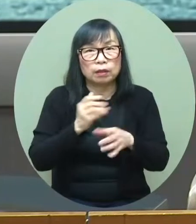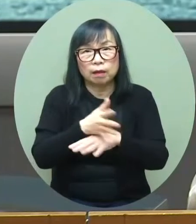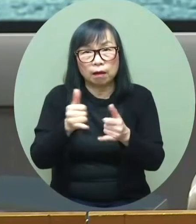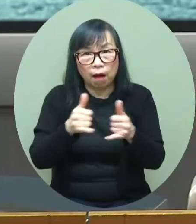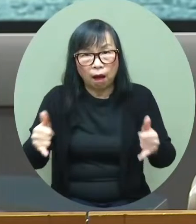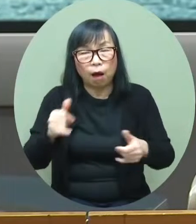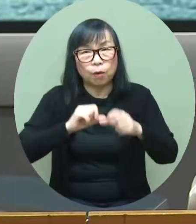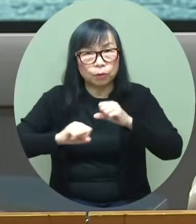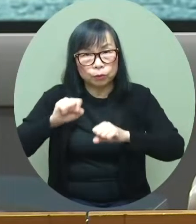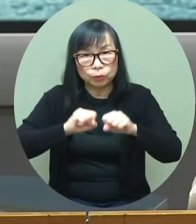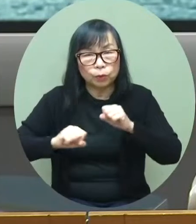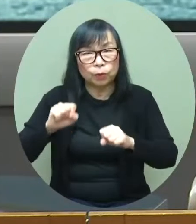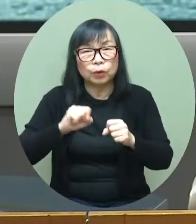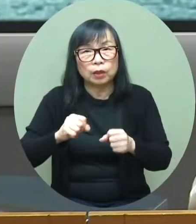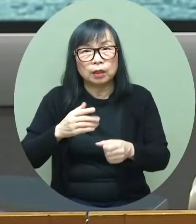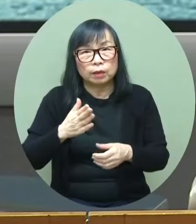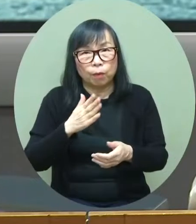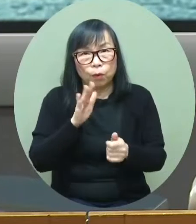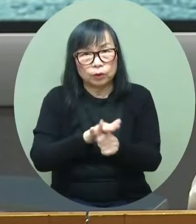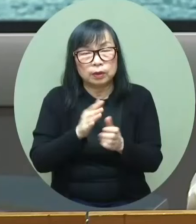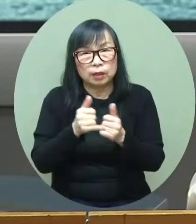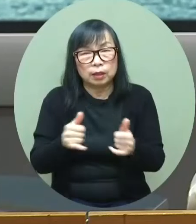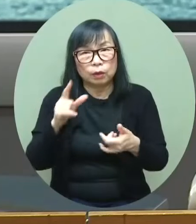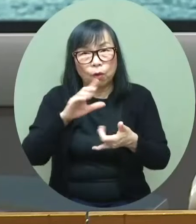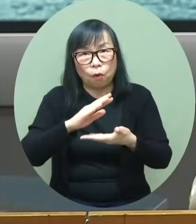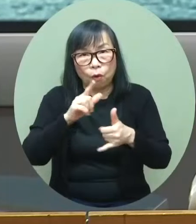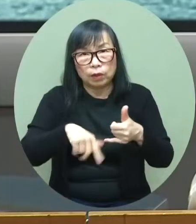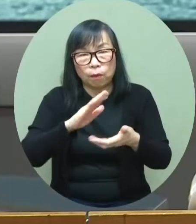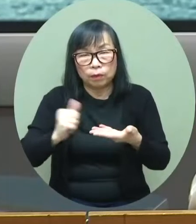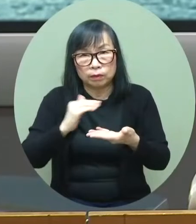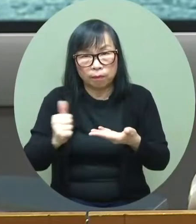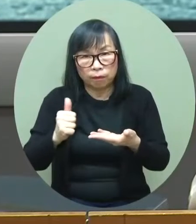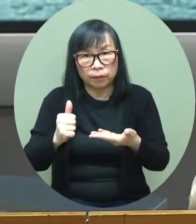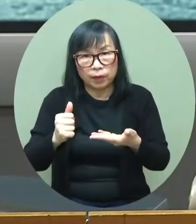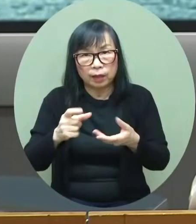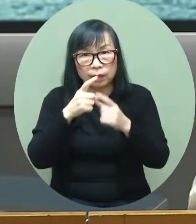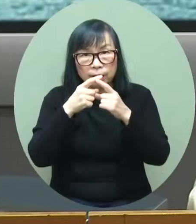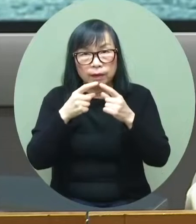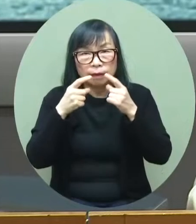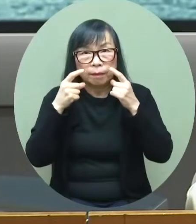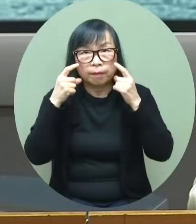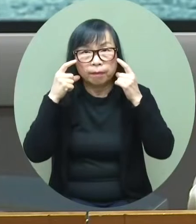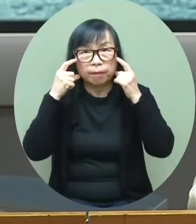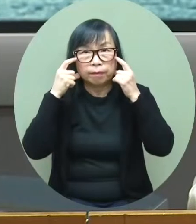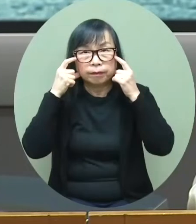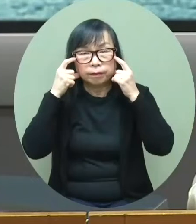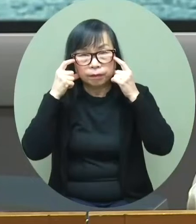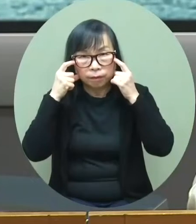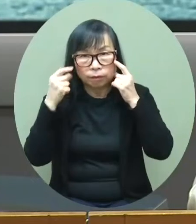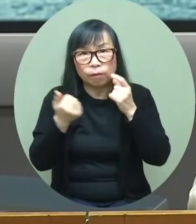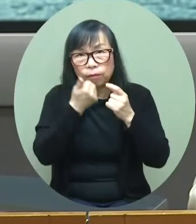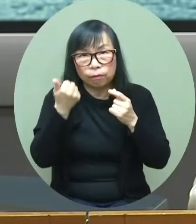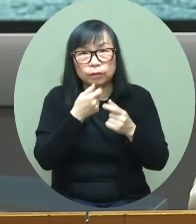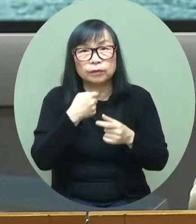動之餘咧，都係盡量保持呢個個人衞生同埋呢個戴一個比較緊嘅口罩咁樣